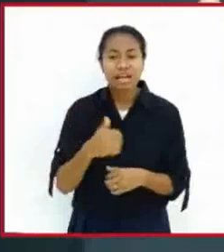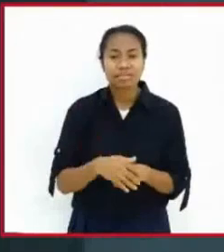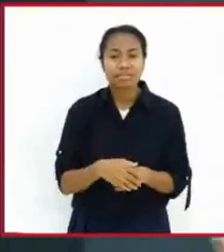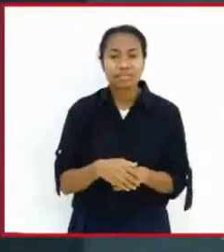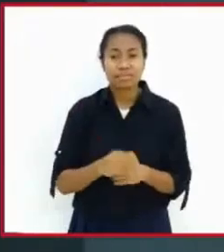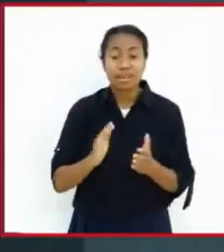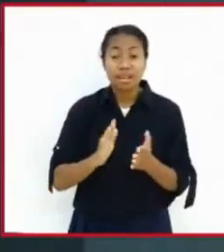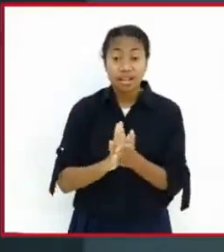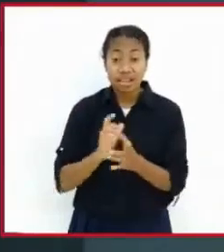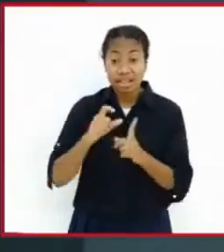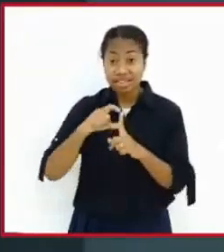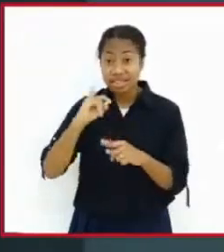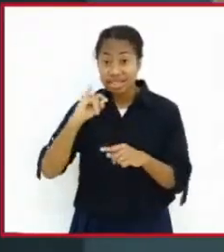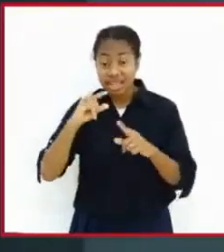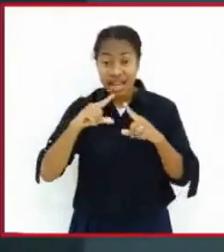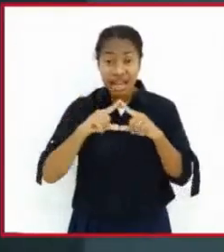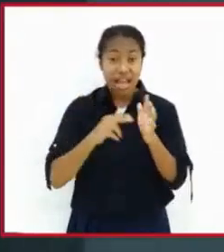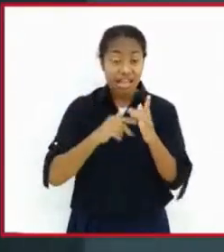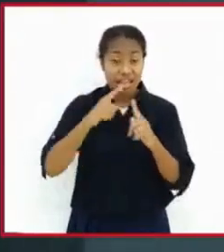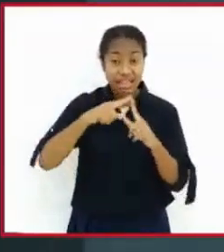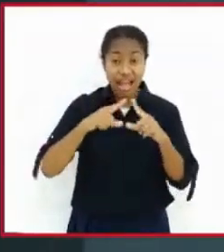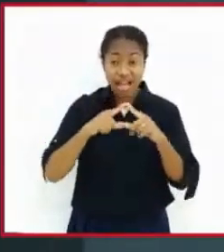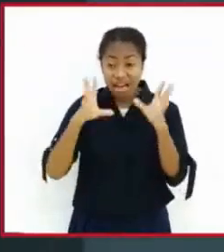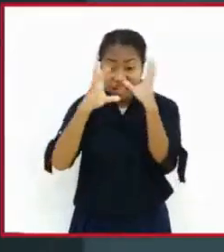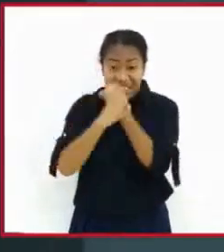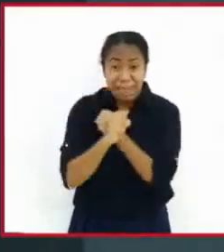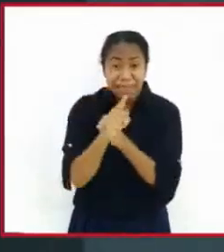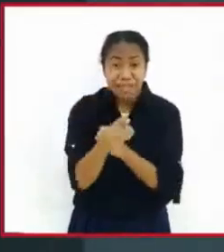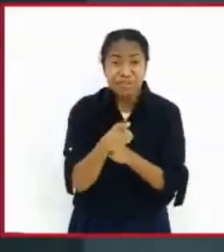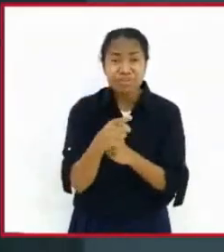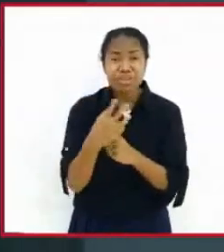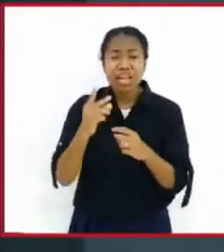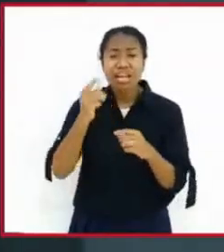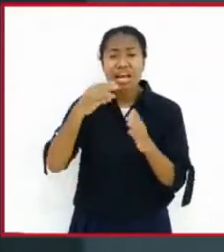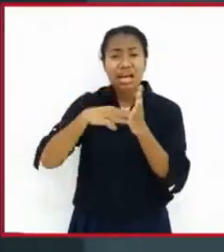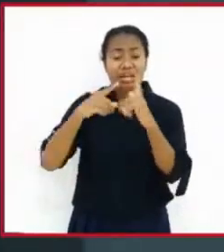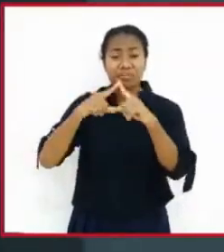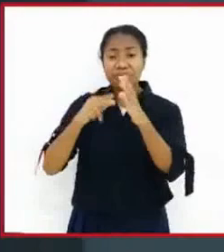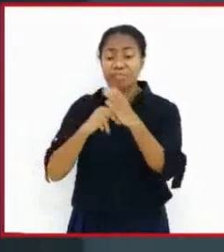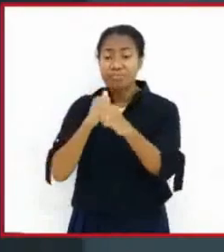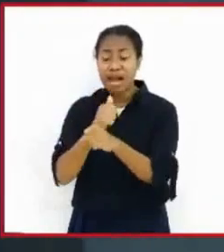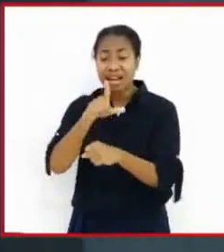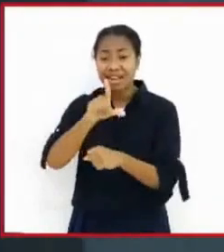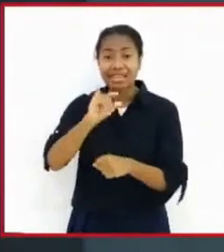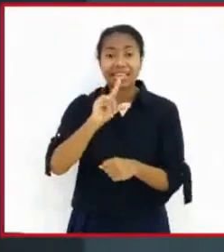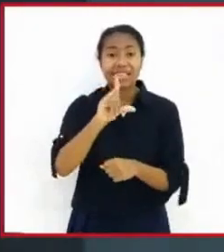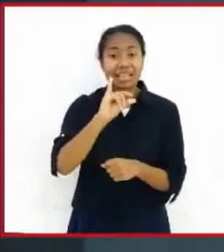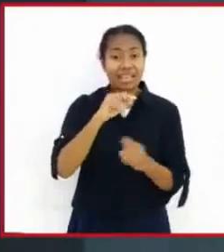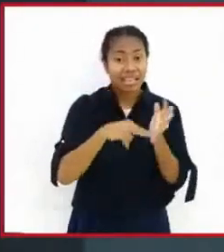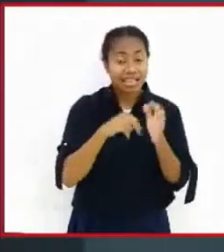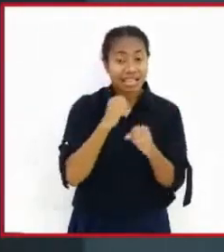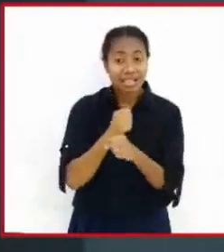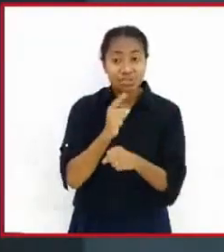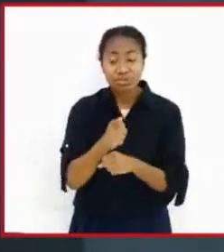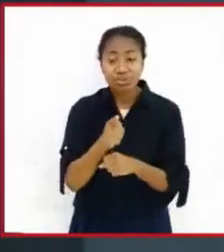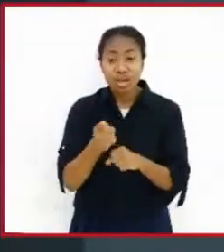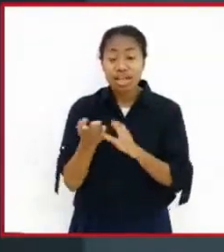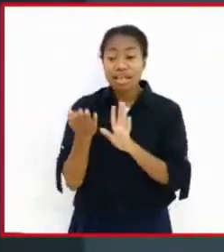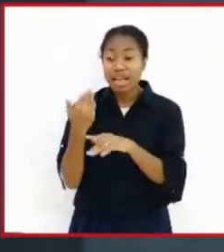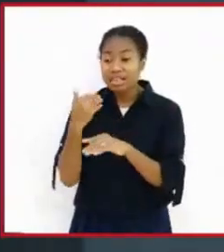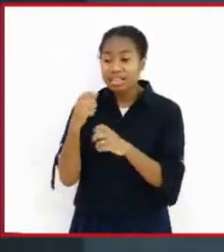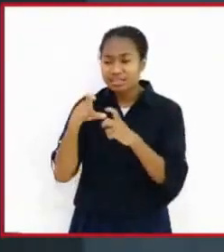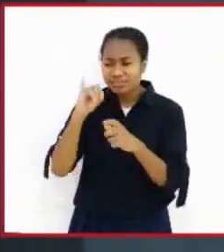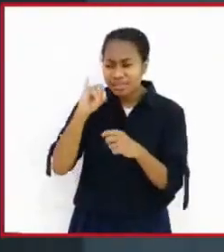antara ke-8 itu dengan remang-remang lilit semacam itu dari sisi tempat tidurnya